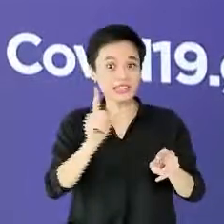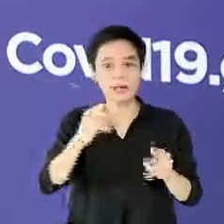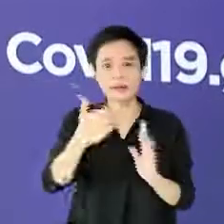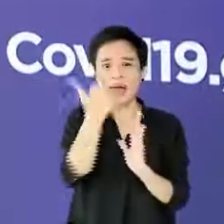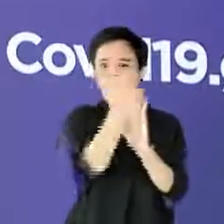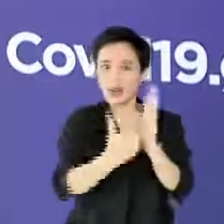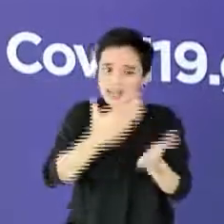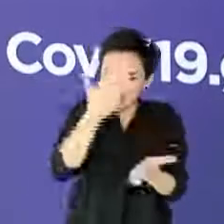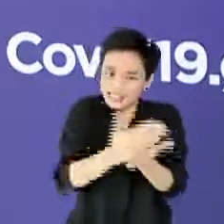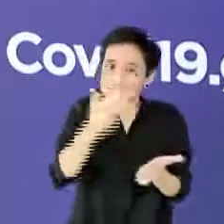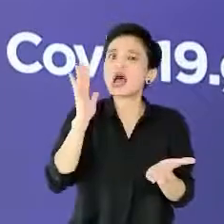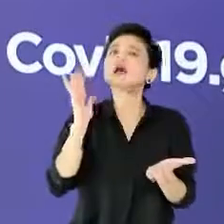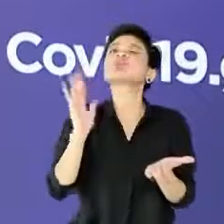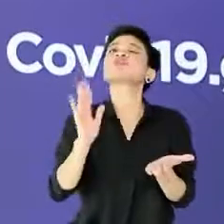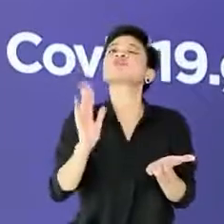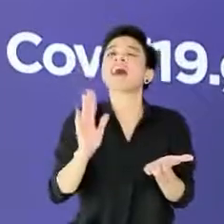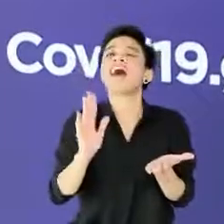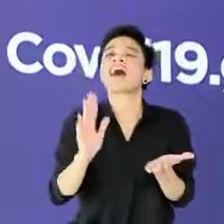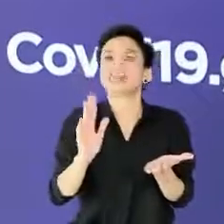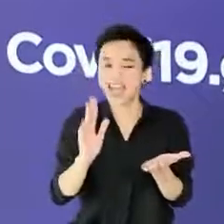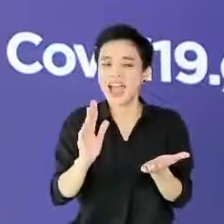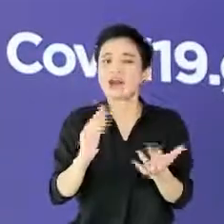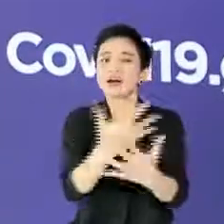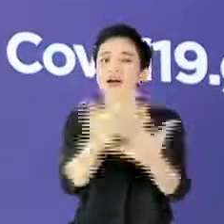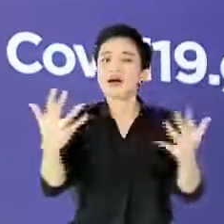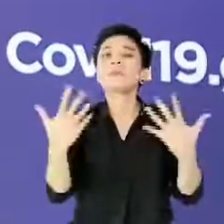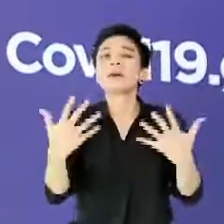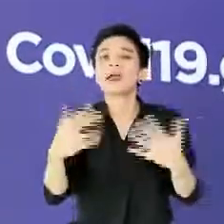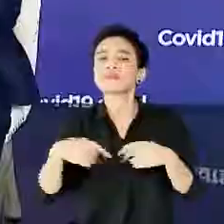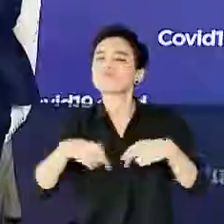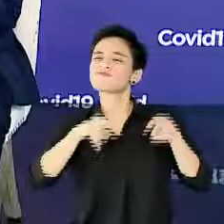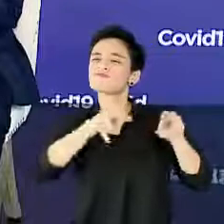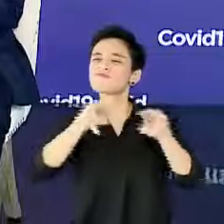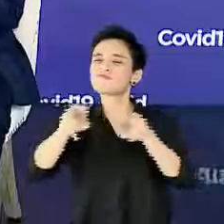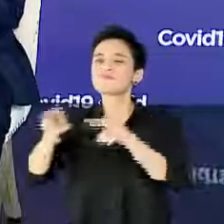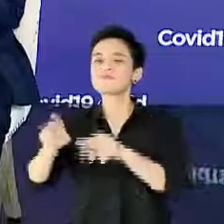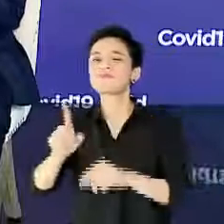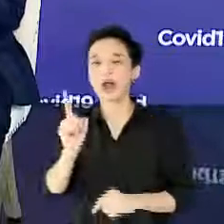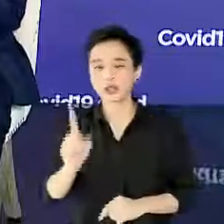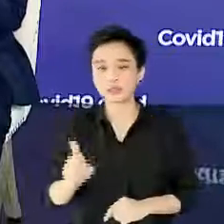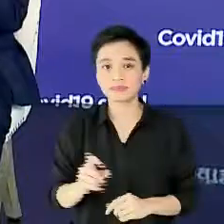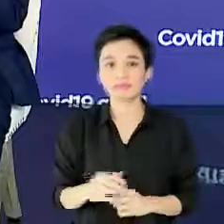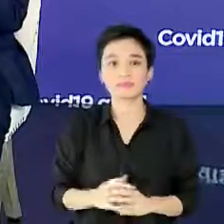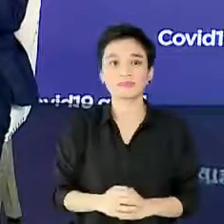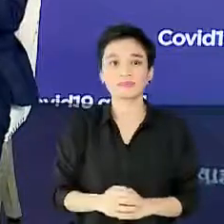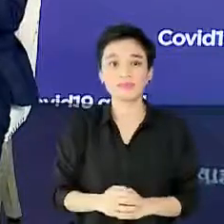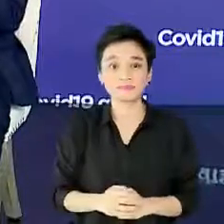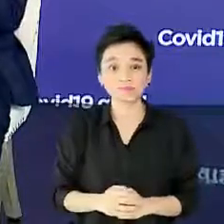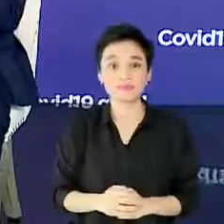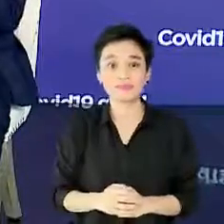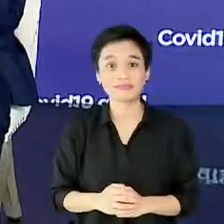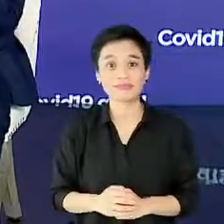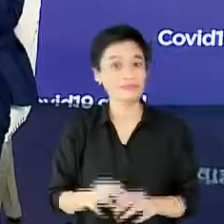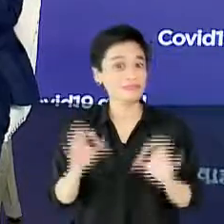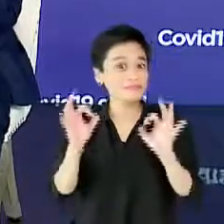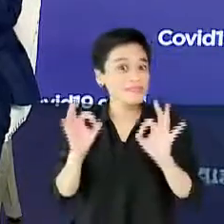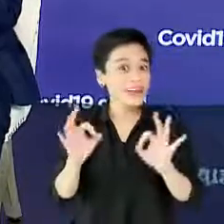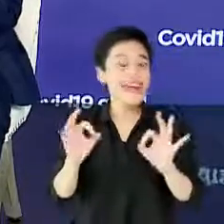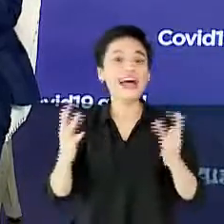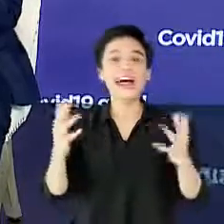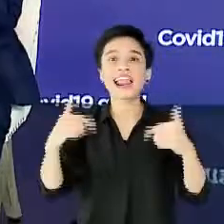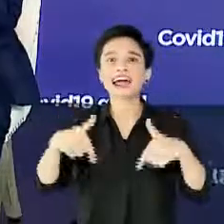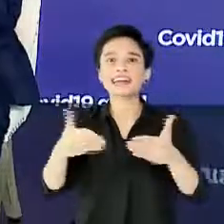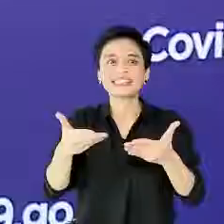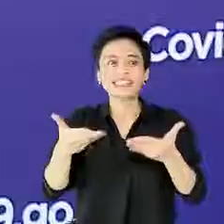pembuat regulasi tersebut baik sekarang kita melihat ke hilir lagi Buya melihat situasi yang terjadi saat ini kira-kira Seberapa lama